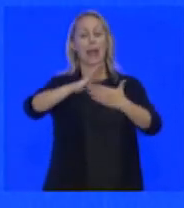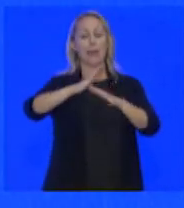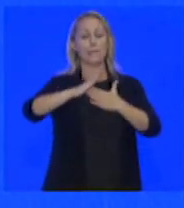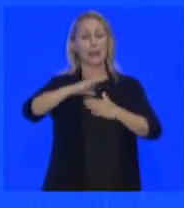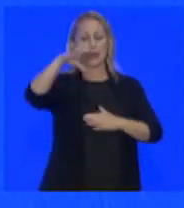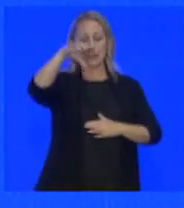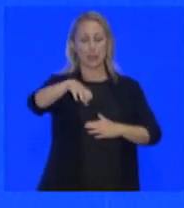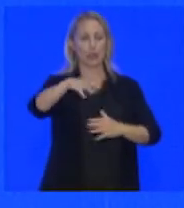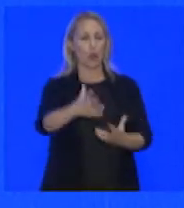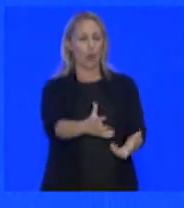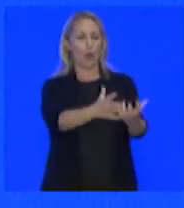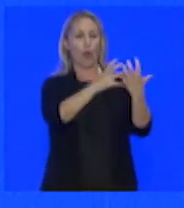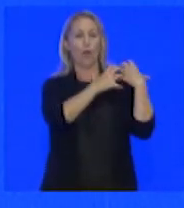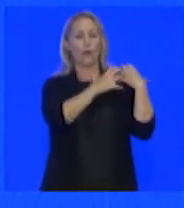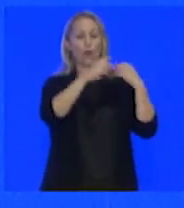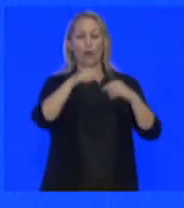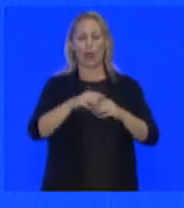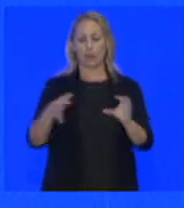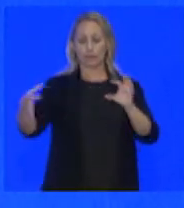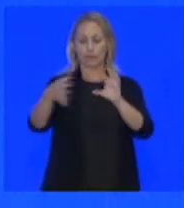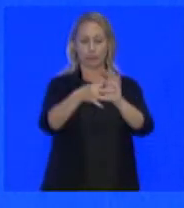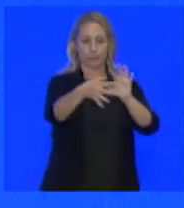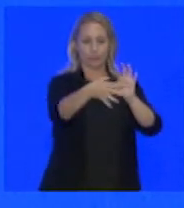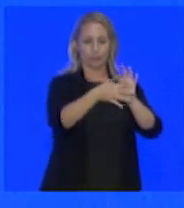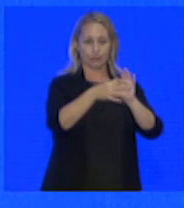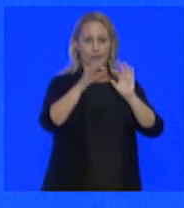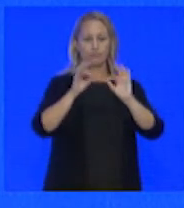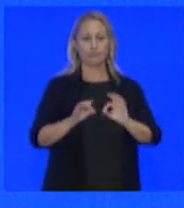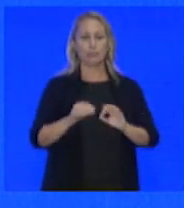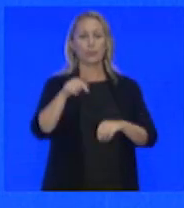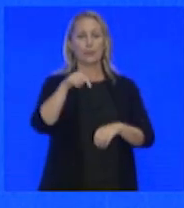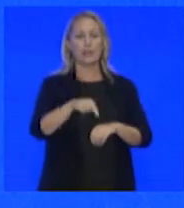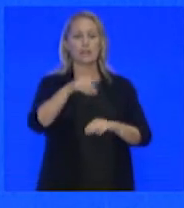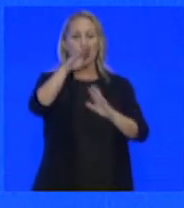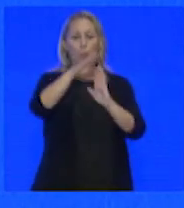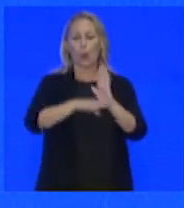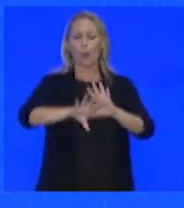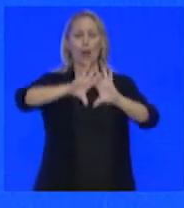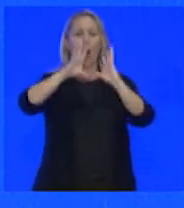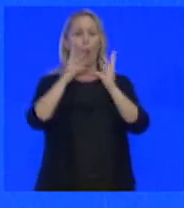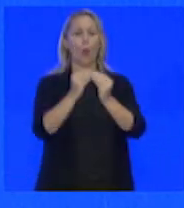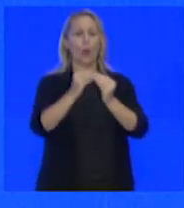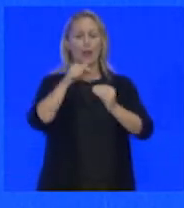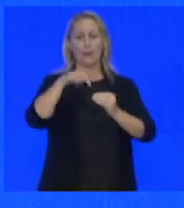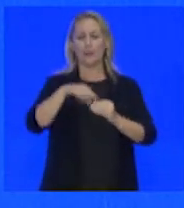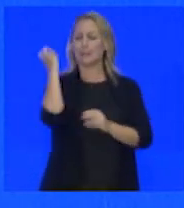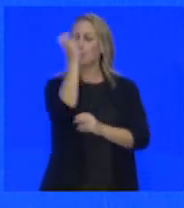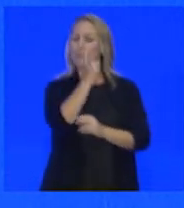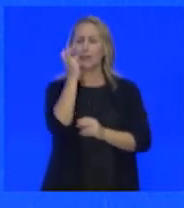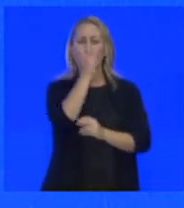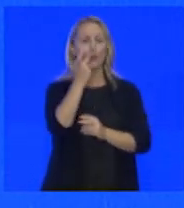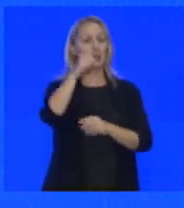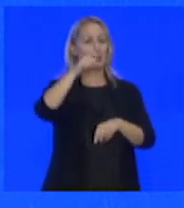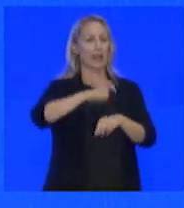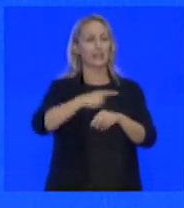ενιαίος ψηφιακός χάρτης, ο οποίος θα μπορεί να αποτυπώνει με το πάτημα ενός κουμπιού όλες τις πληροφορίες που